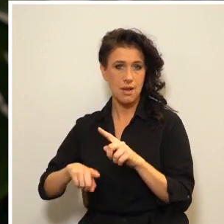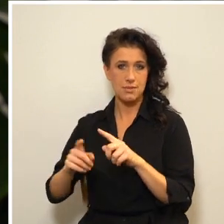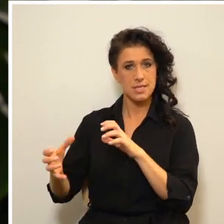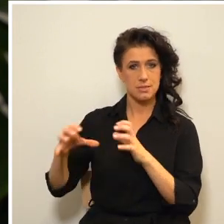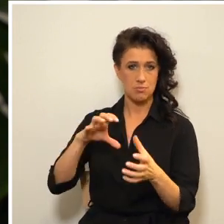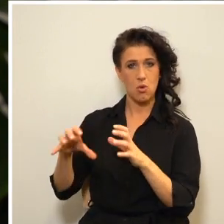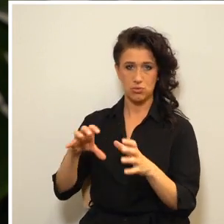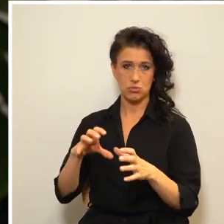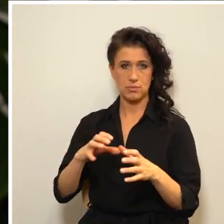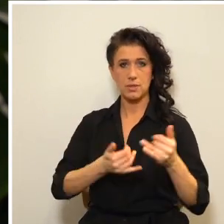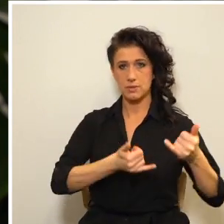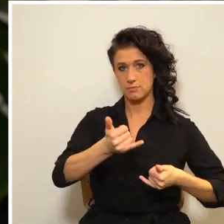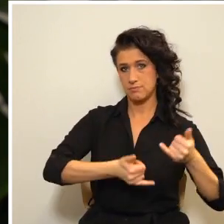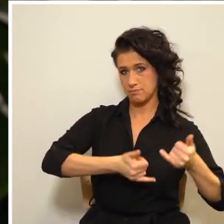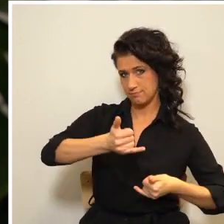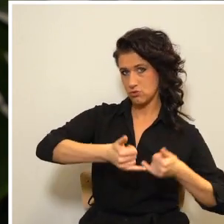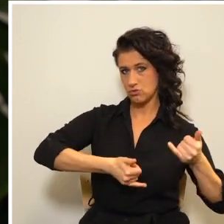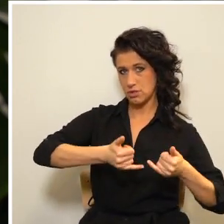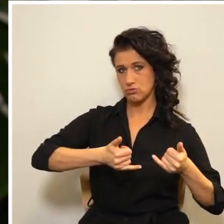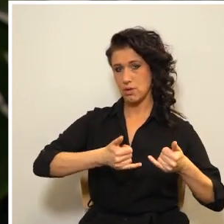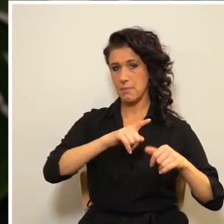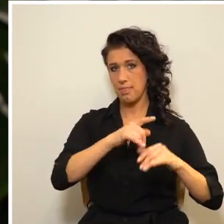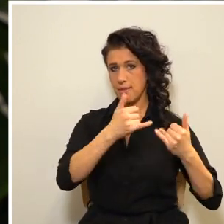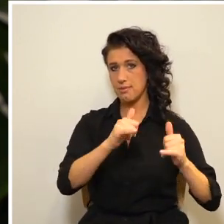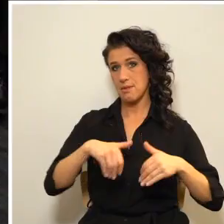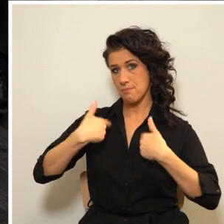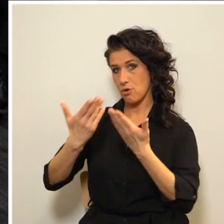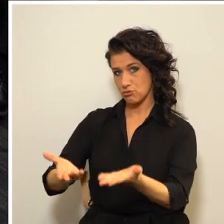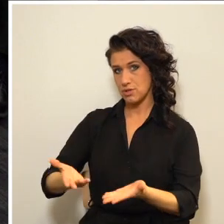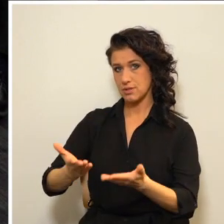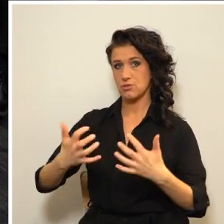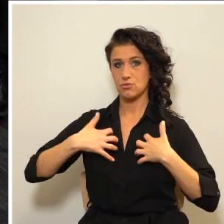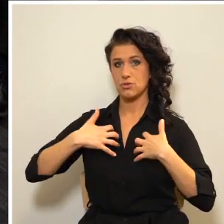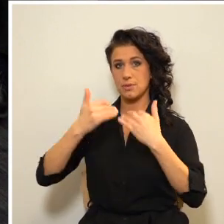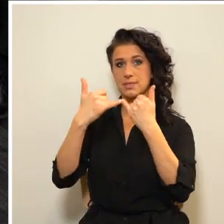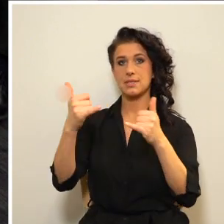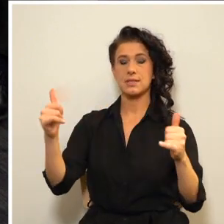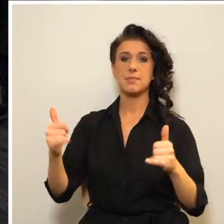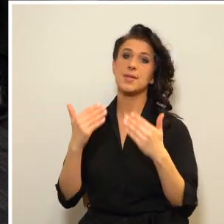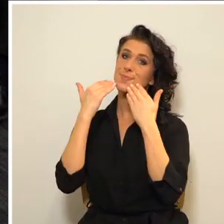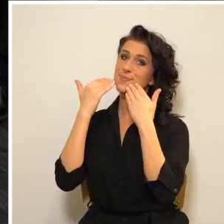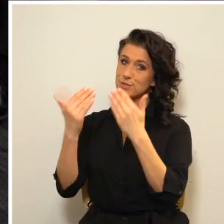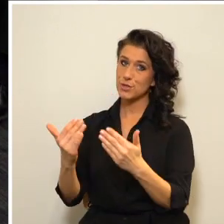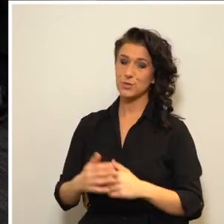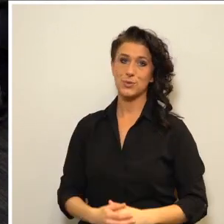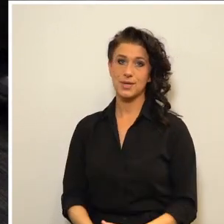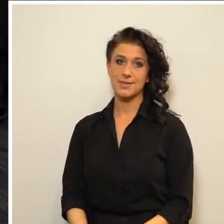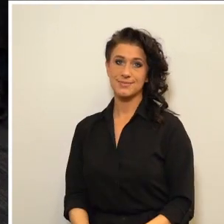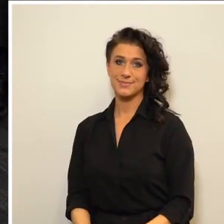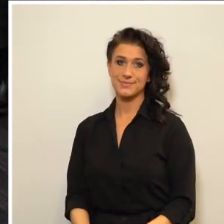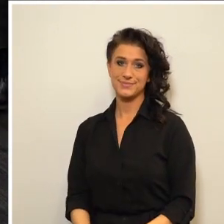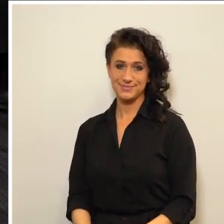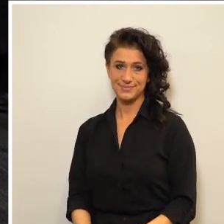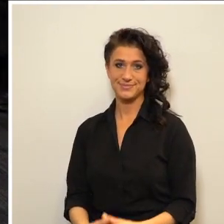przeszczep podzielić się swoim podzielić się życiem z innymi Dziękuję bardzo